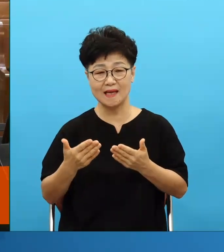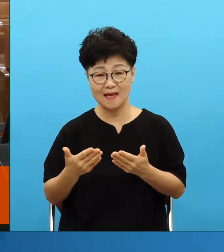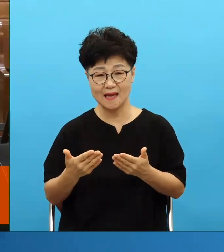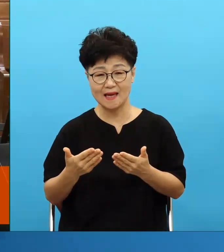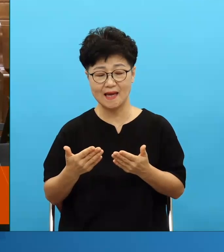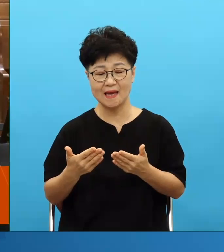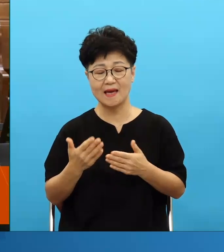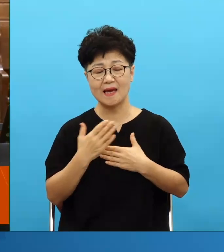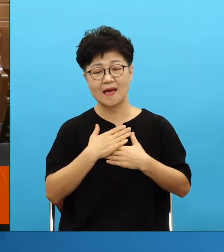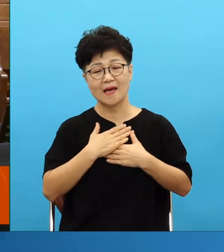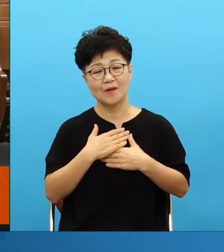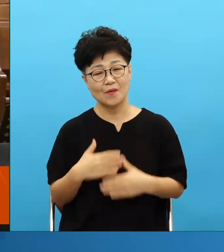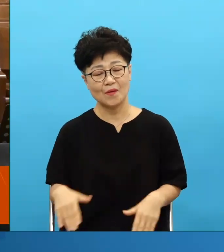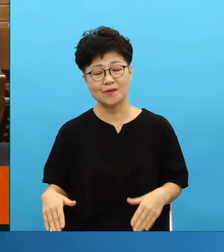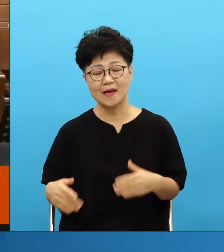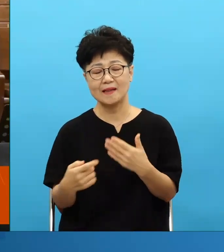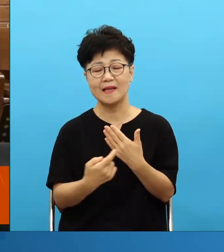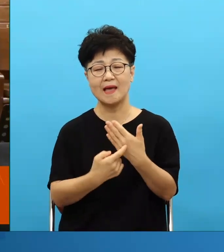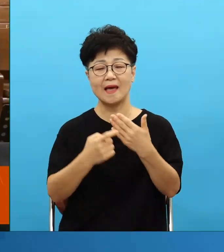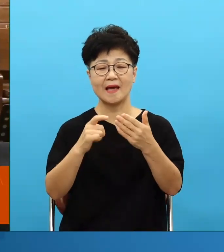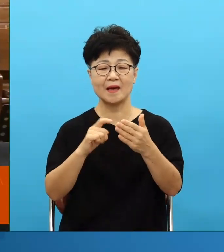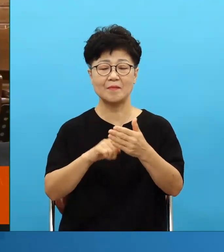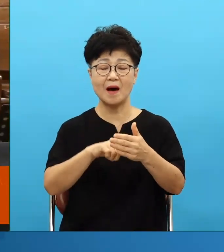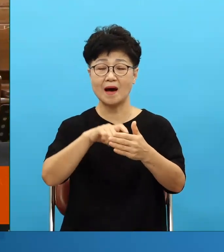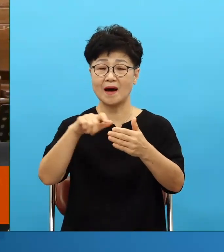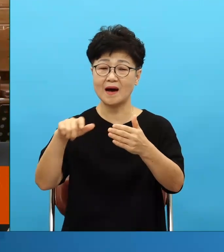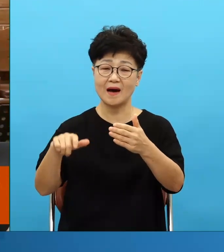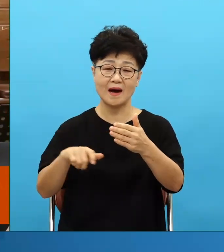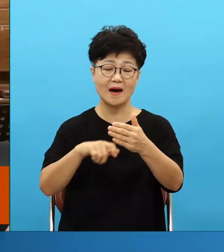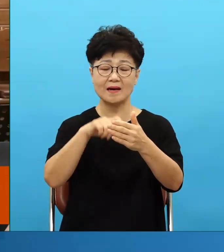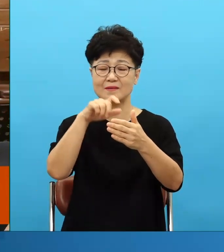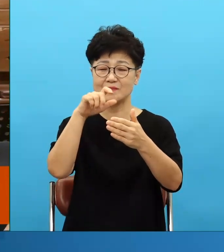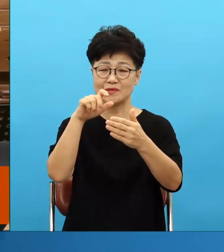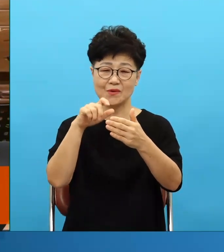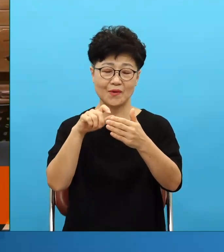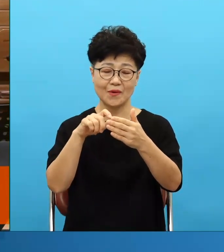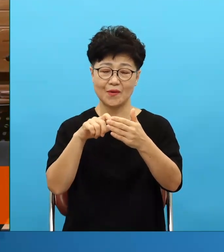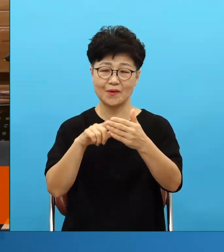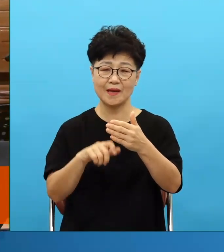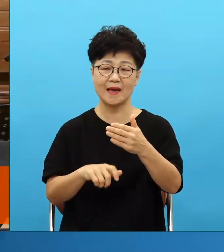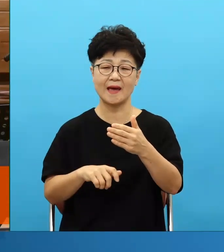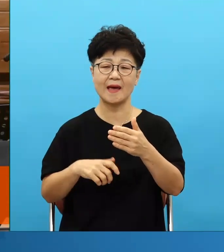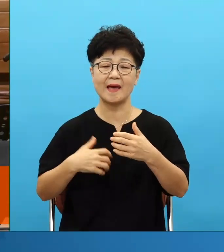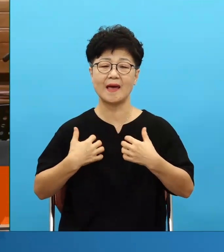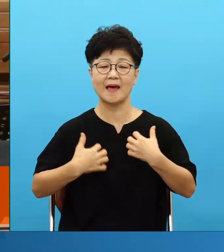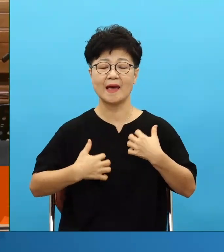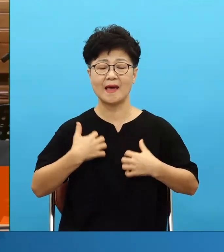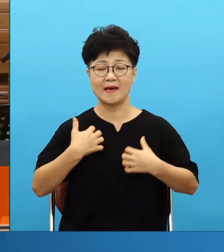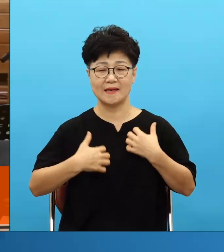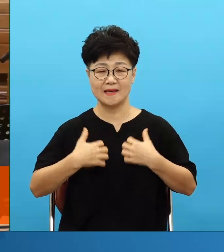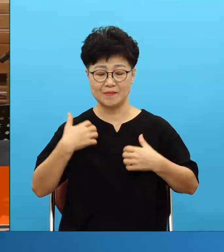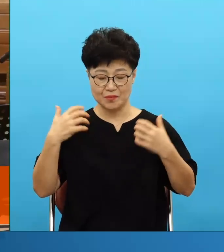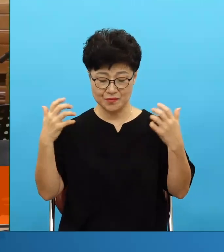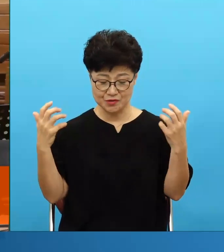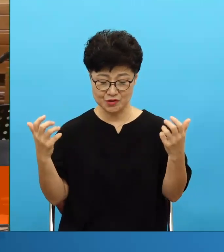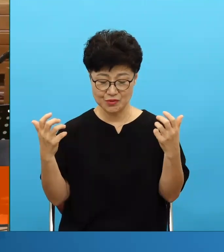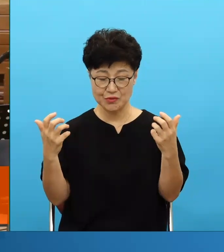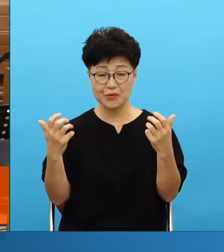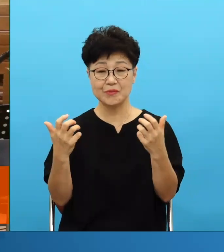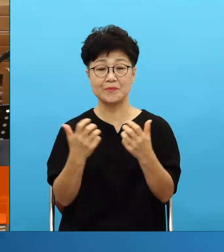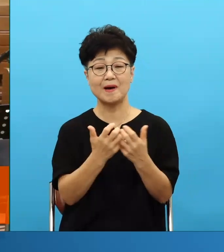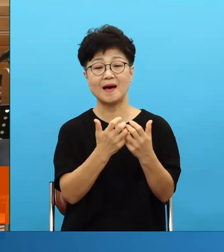주시네. 고난 내 마음 속에 기쁨